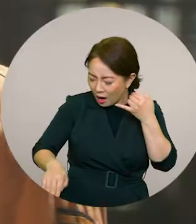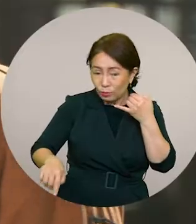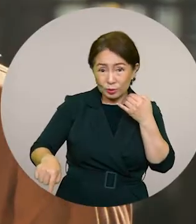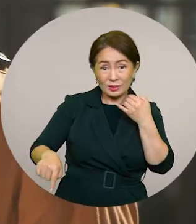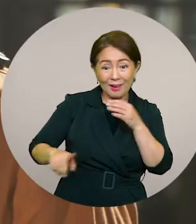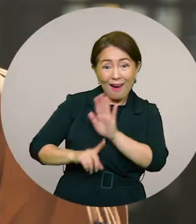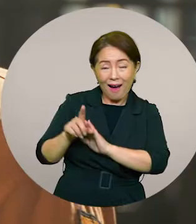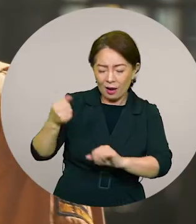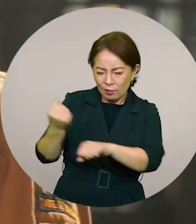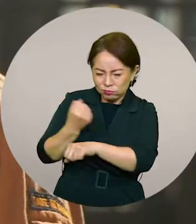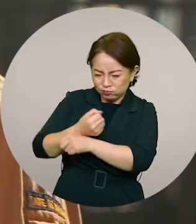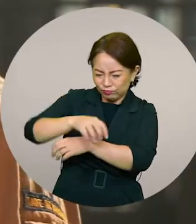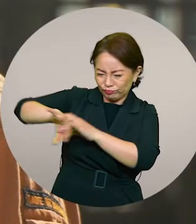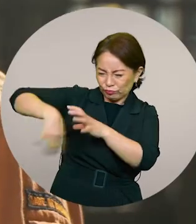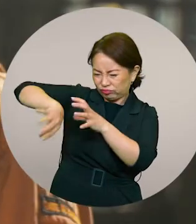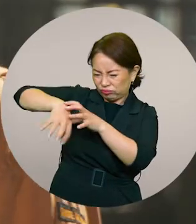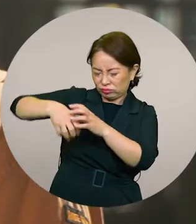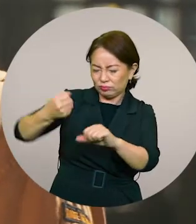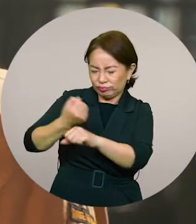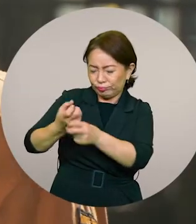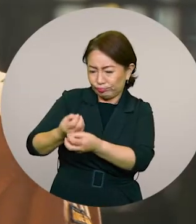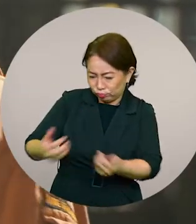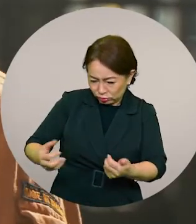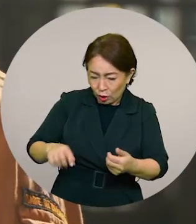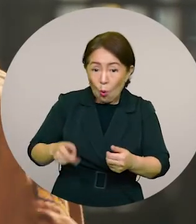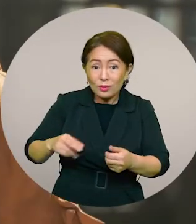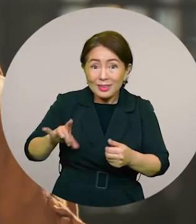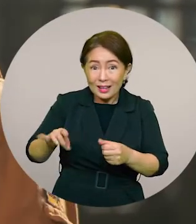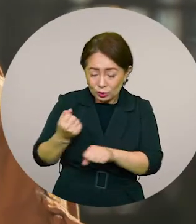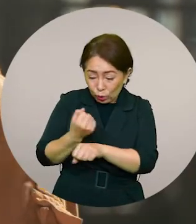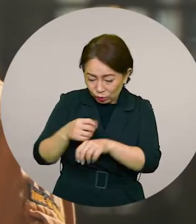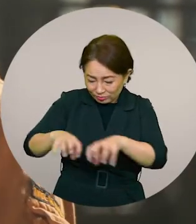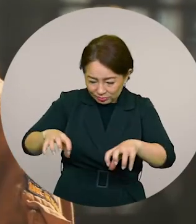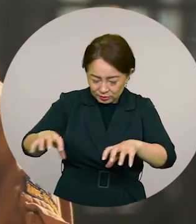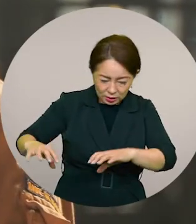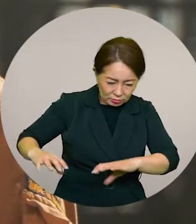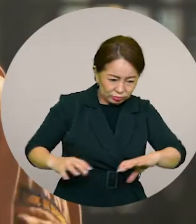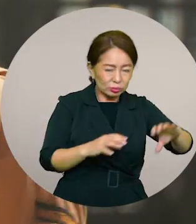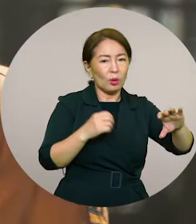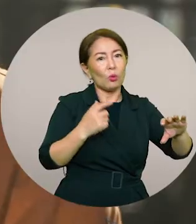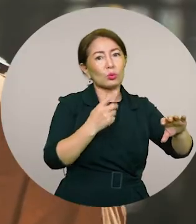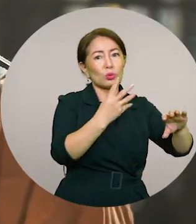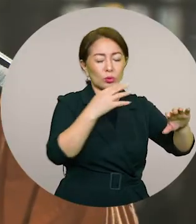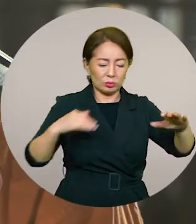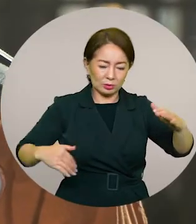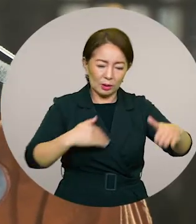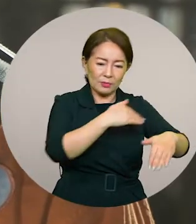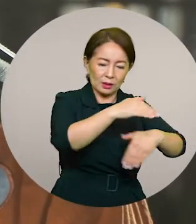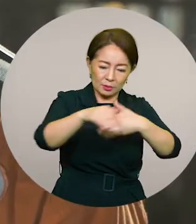Тий. Анхдагч бутлуураас гарсан хүдэр маань одоо юунаар дамжуулах станц 3 болон 4-өр дамжаад одоо